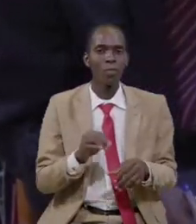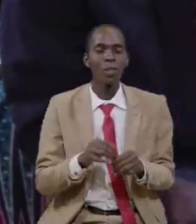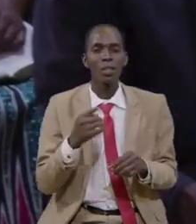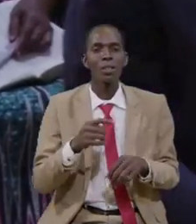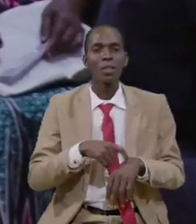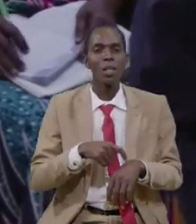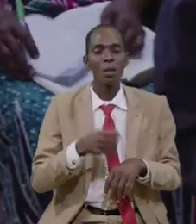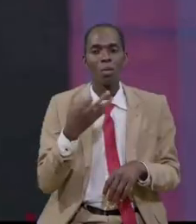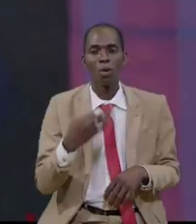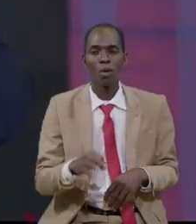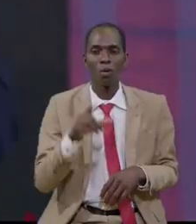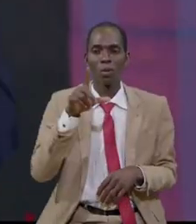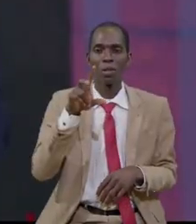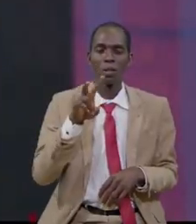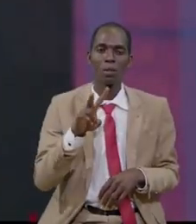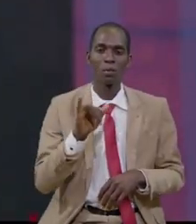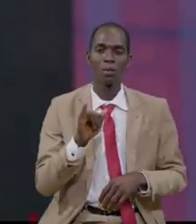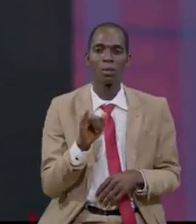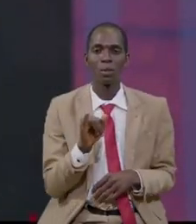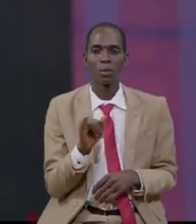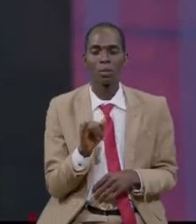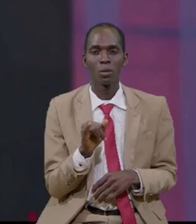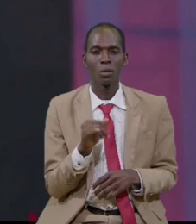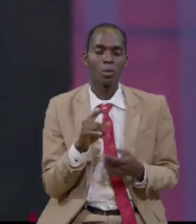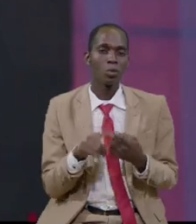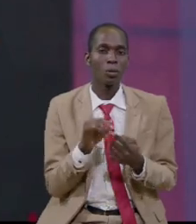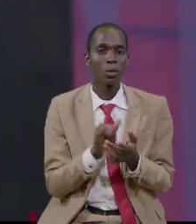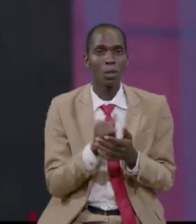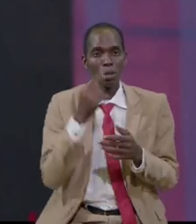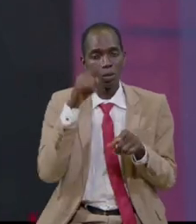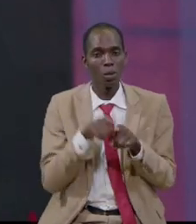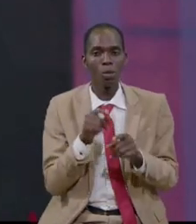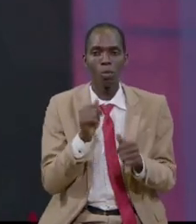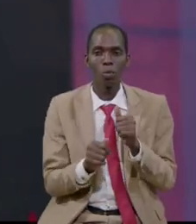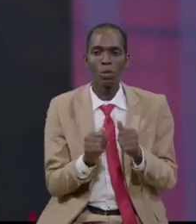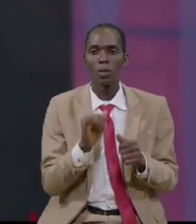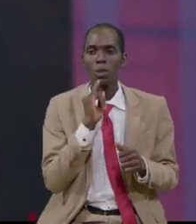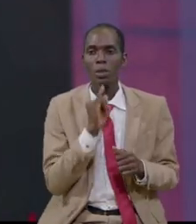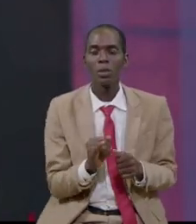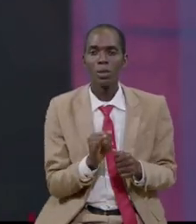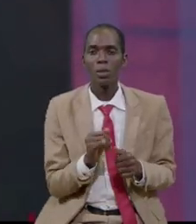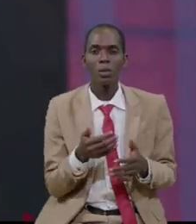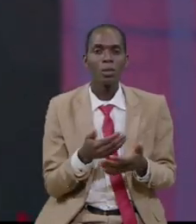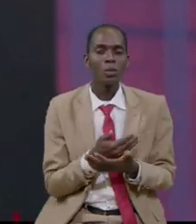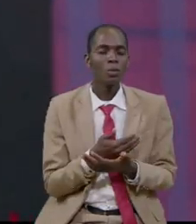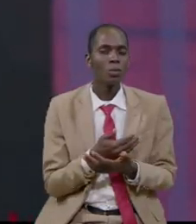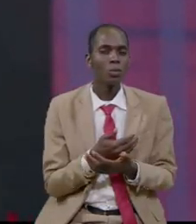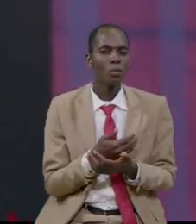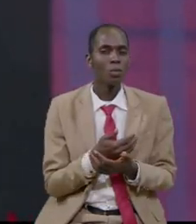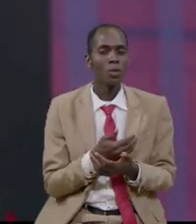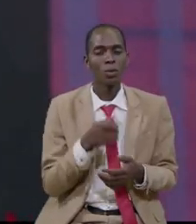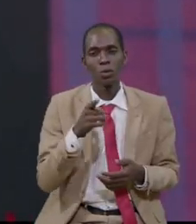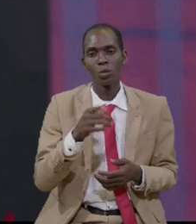lévitique. Et vous n'avez pas traversé qui est nouveau. Vous serez là. Et vous n'allez pas